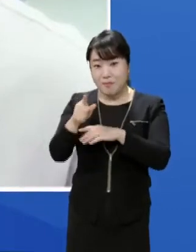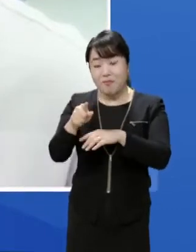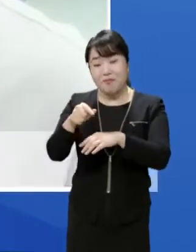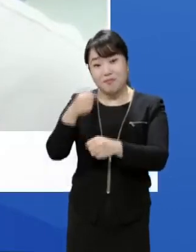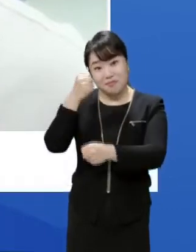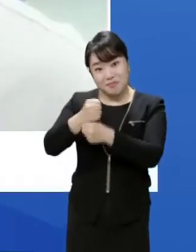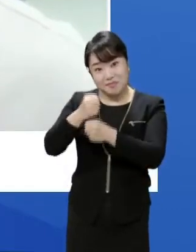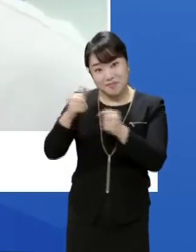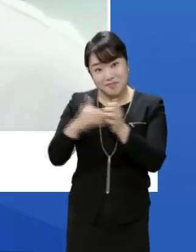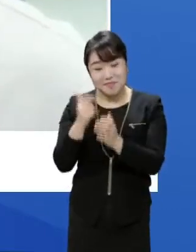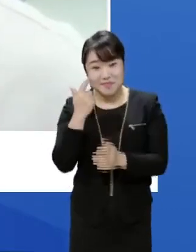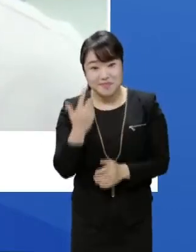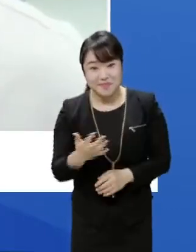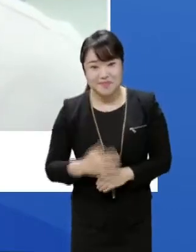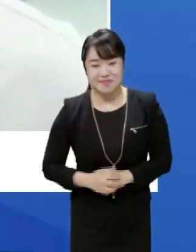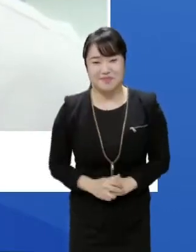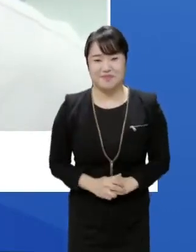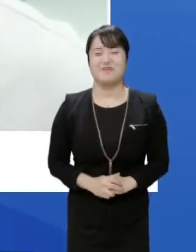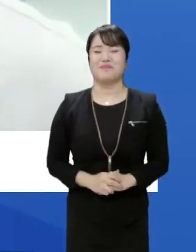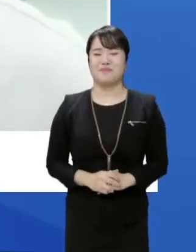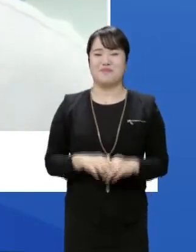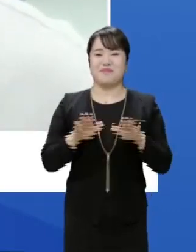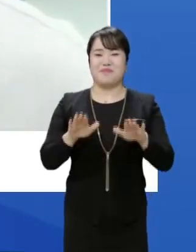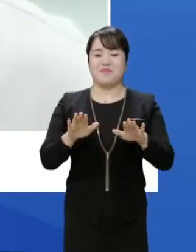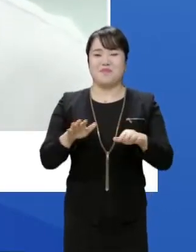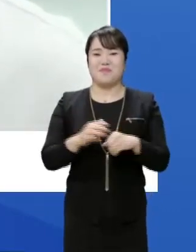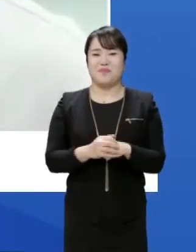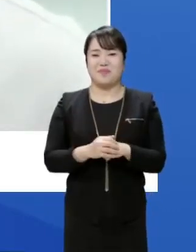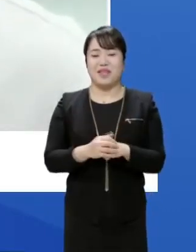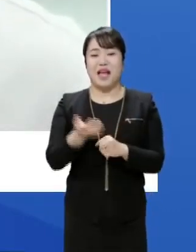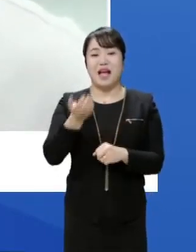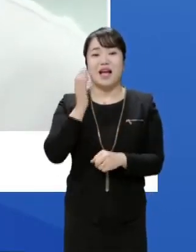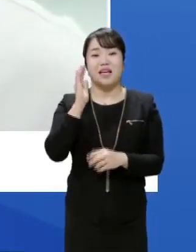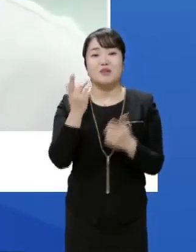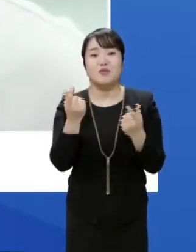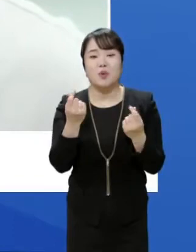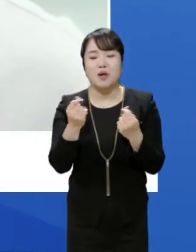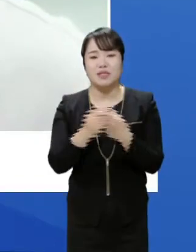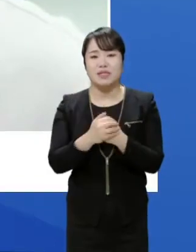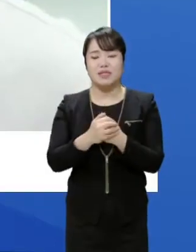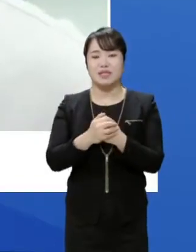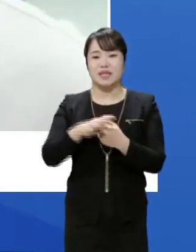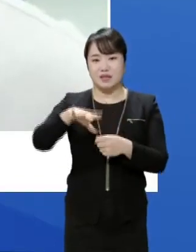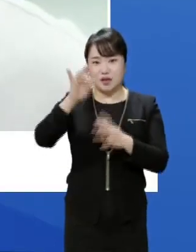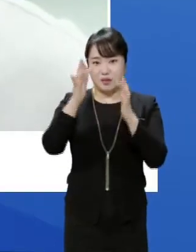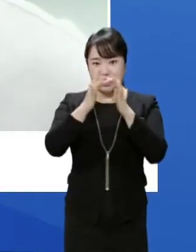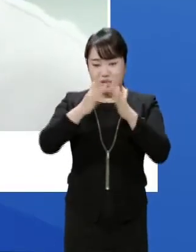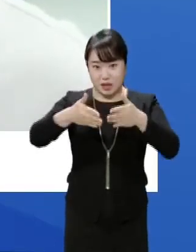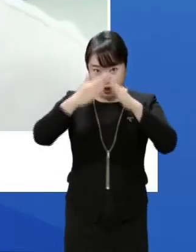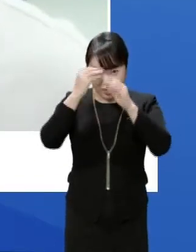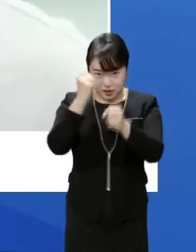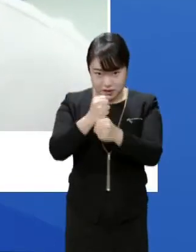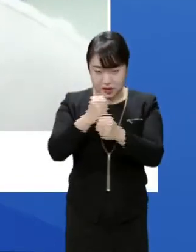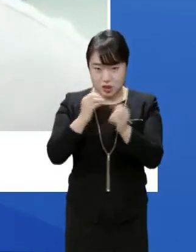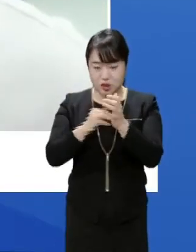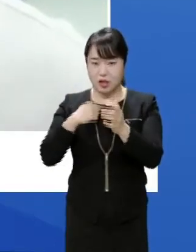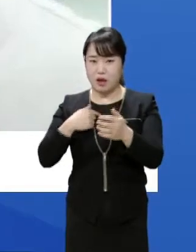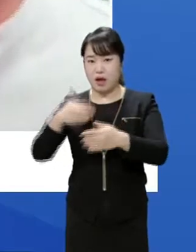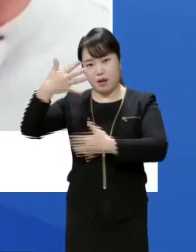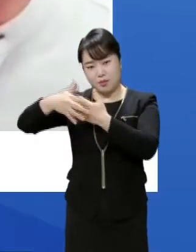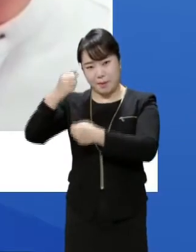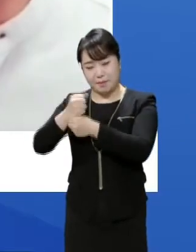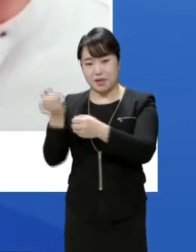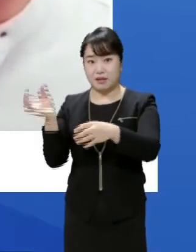있으신가요? 네, 이번 플랫폼이 아까 말씀드렸다시피 수업을 개설하고 콘텐츠를 올릴 수도 있고, 또이